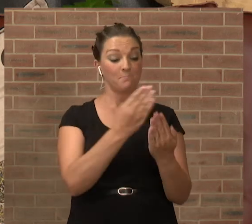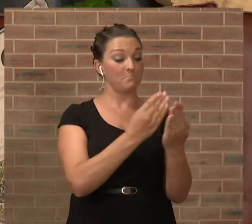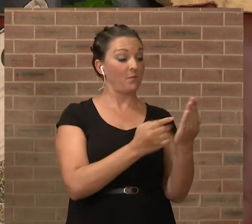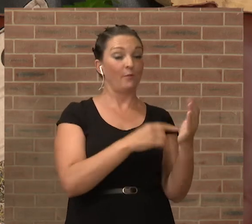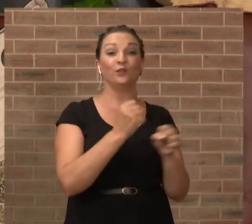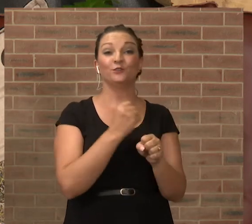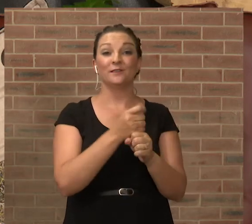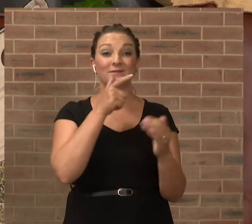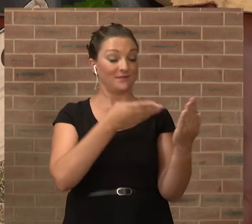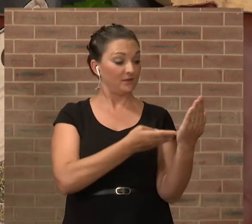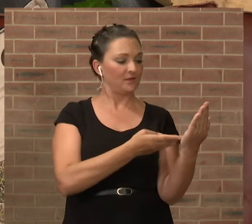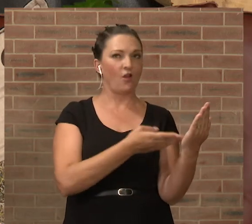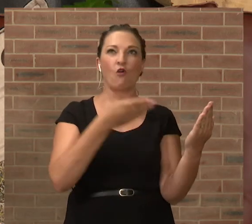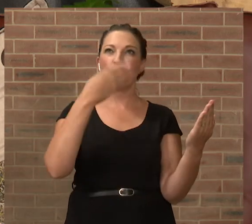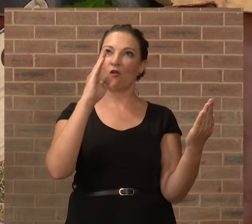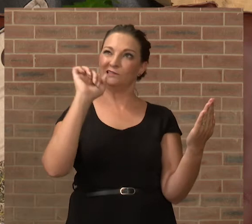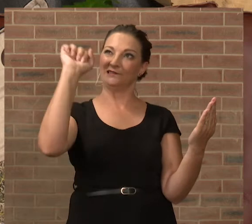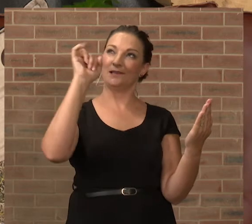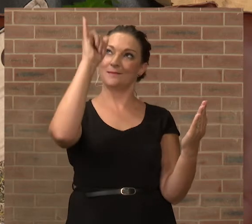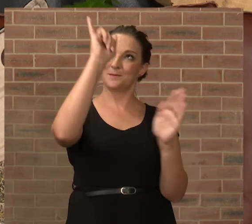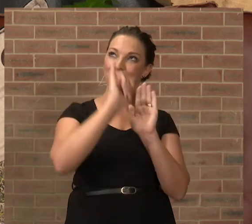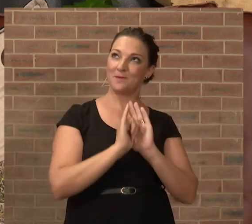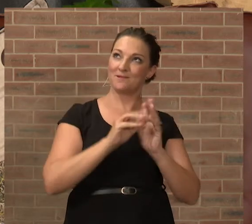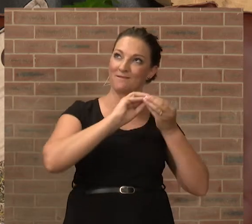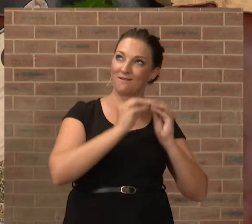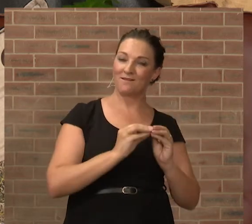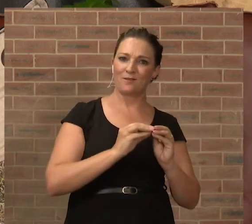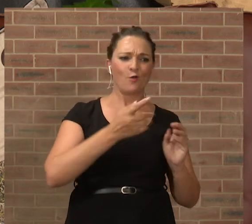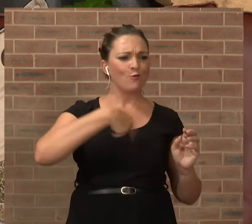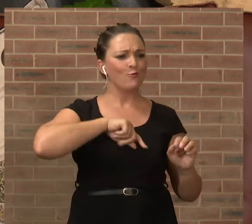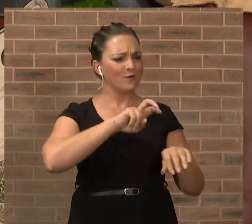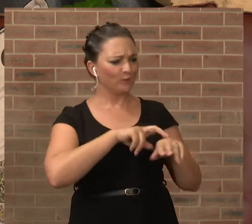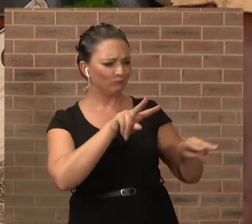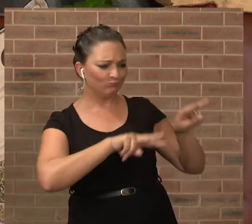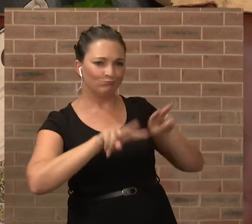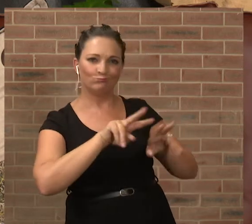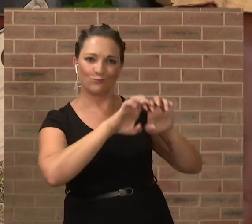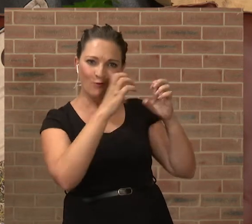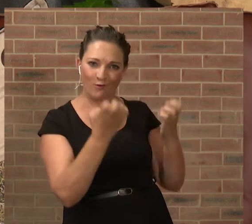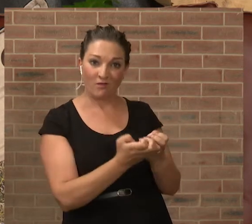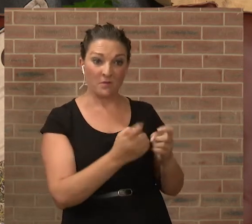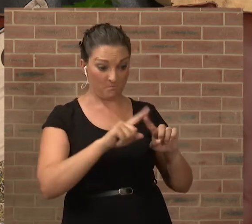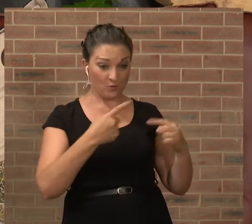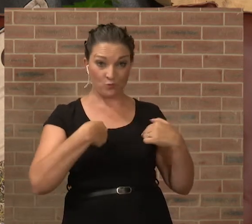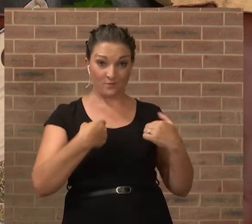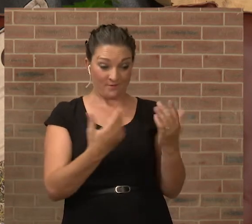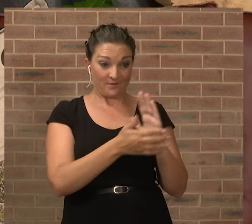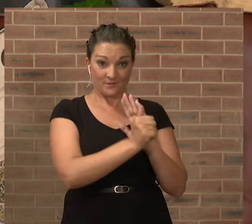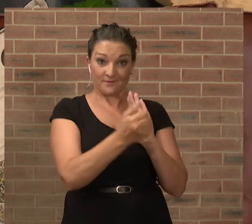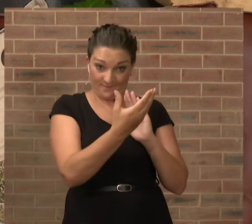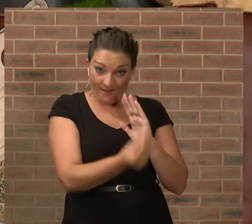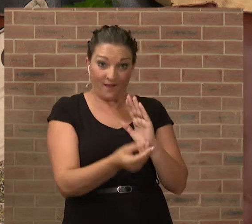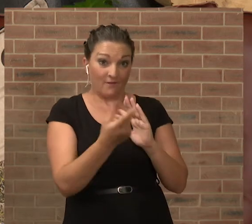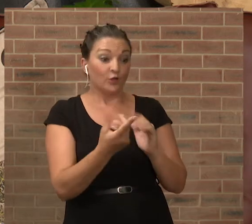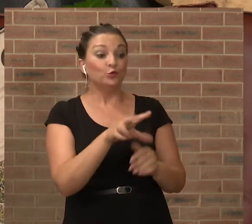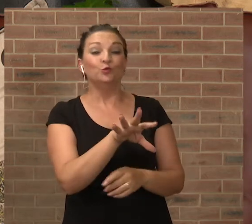aangryp. In Genesis staan daar dat ons na Godse beeld geskep is en dat ons moet heers oor die aarde en dat ons die vermoë